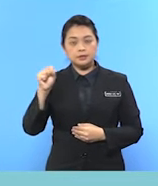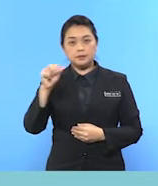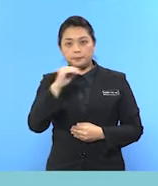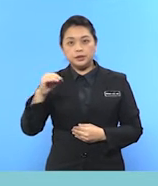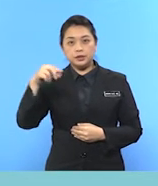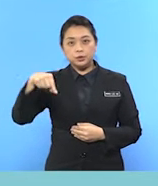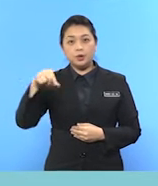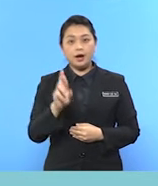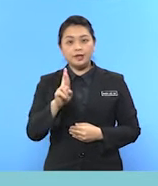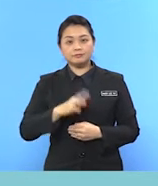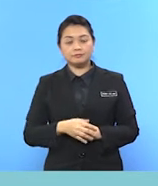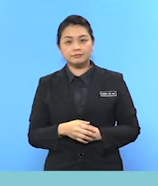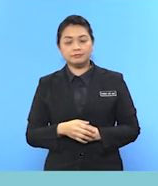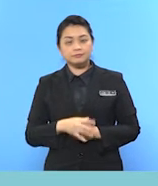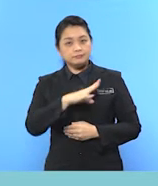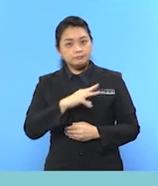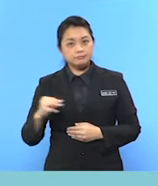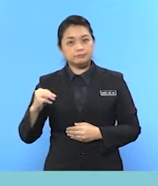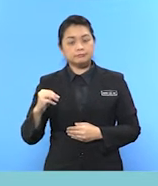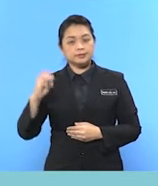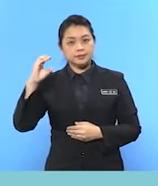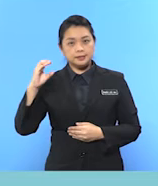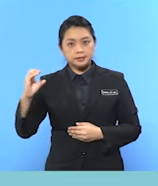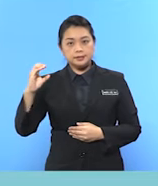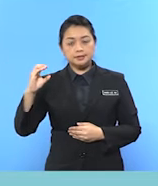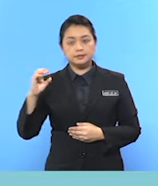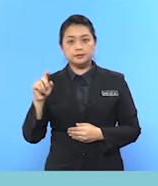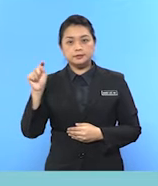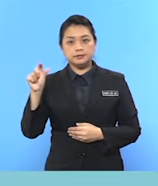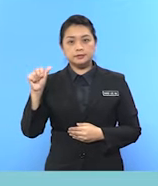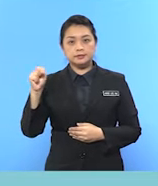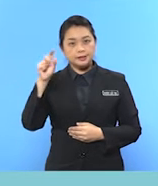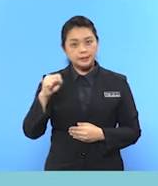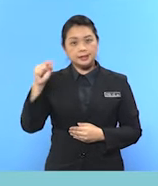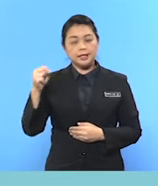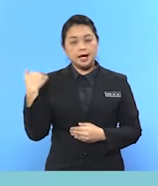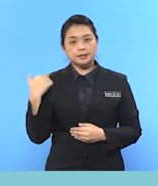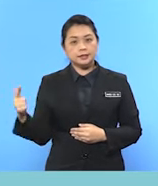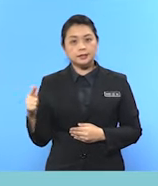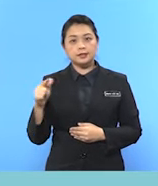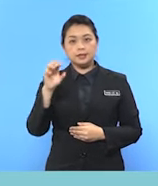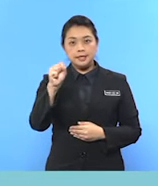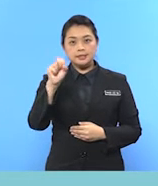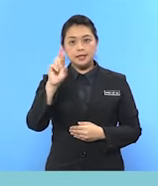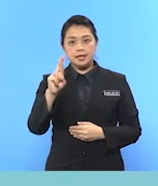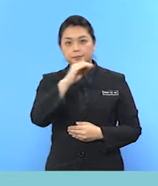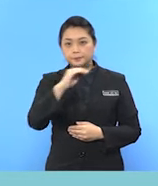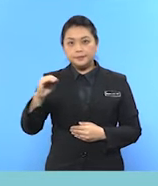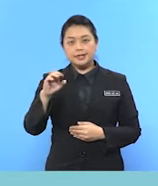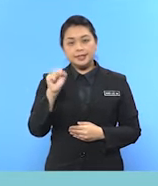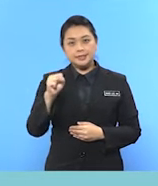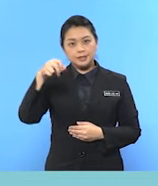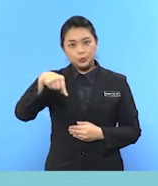per QR. Manakala soalan C, tangent theta ialah SR